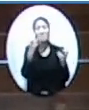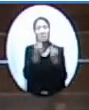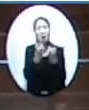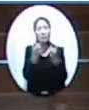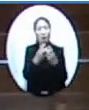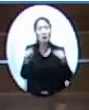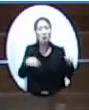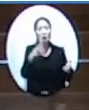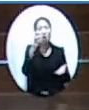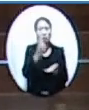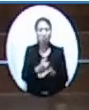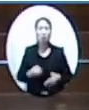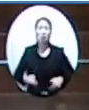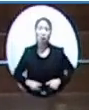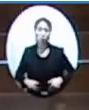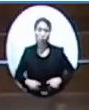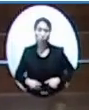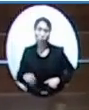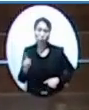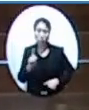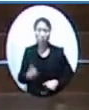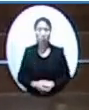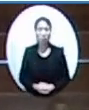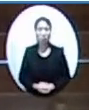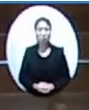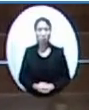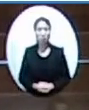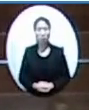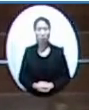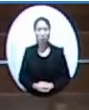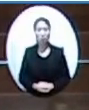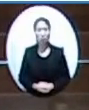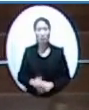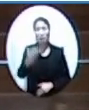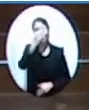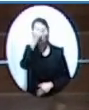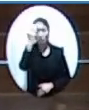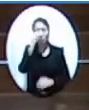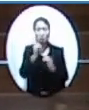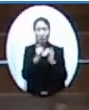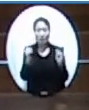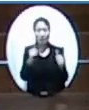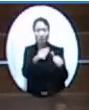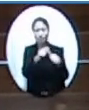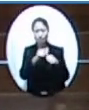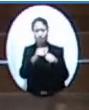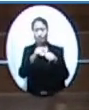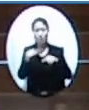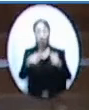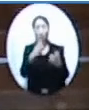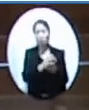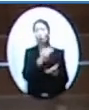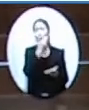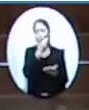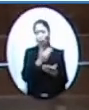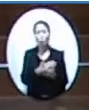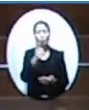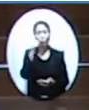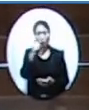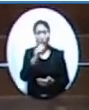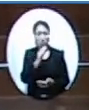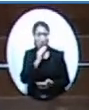정책을 펼쳐야 하지 않겠습니까? 젊은 청년을 유입하기 위한 정책도 좋고